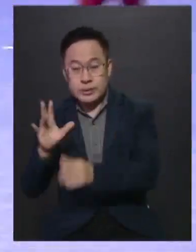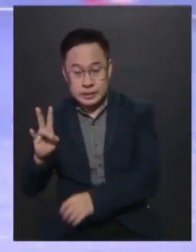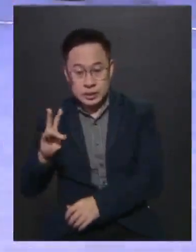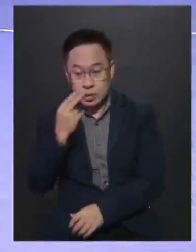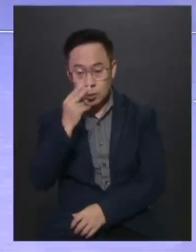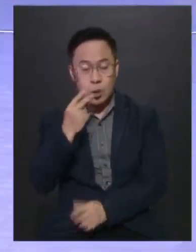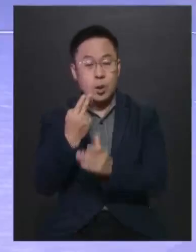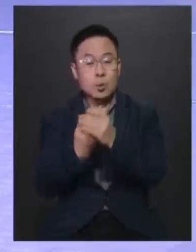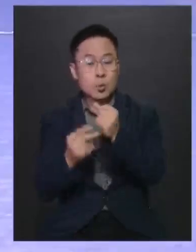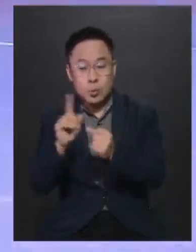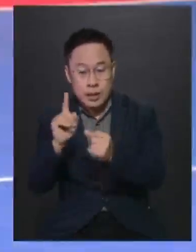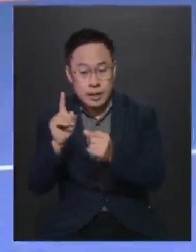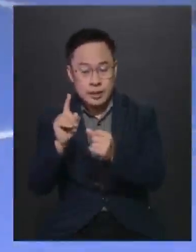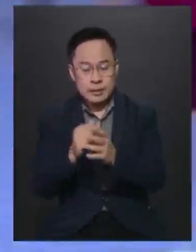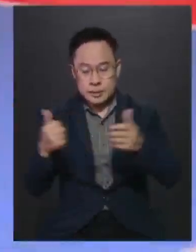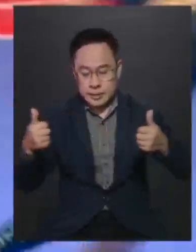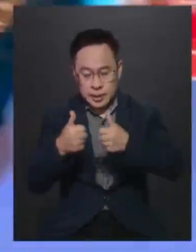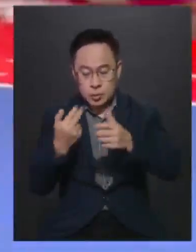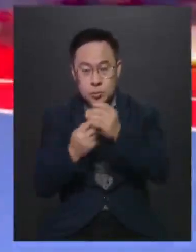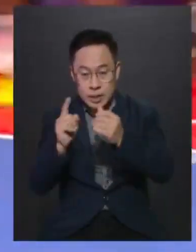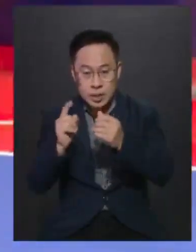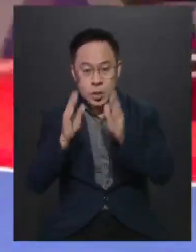ยอดเรตติ้งรวมสูงสุดเนี่ย